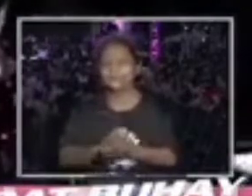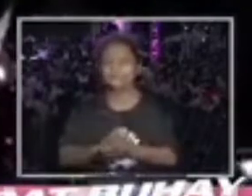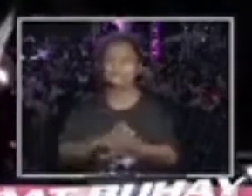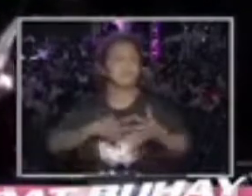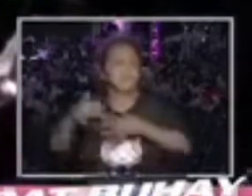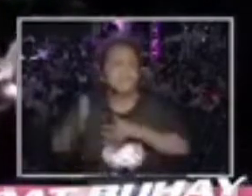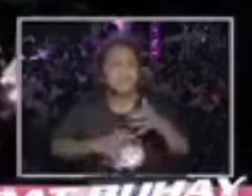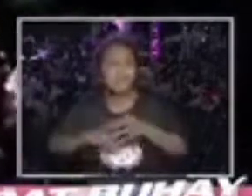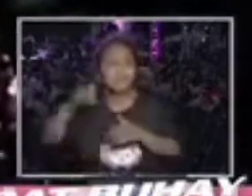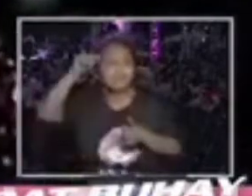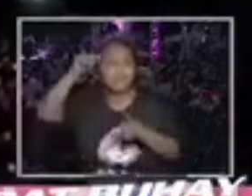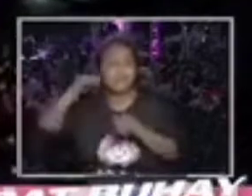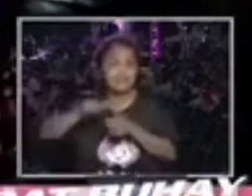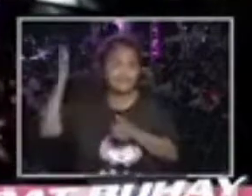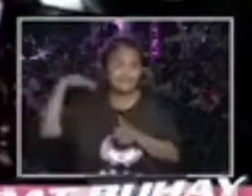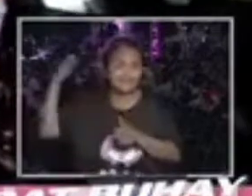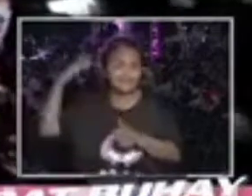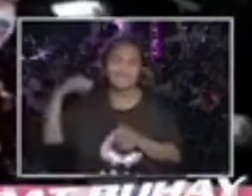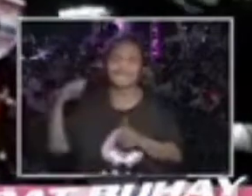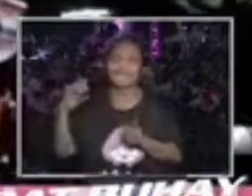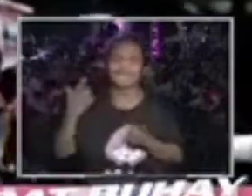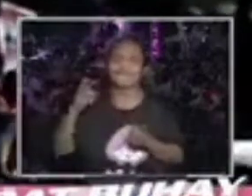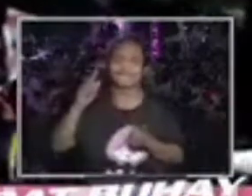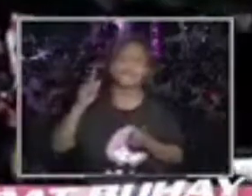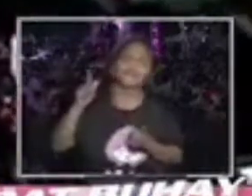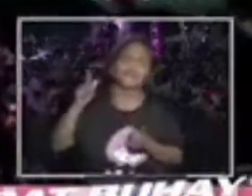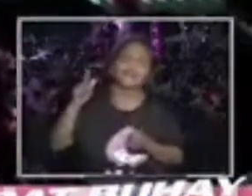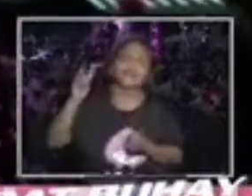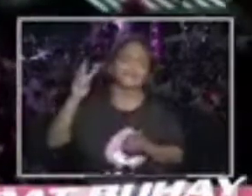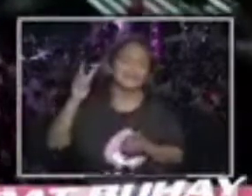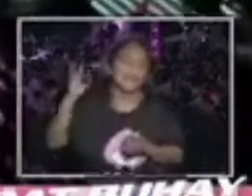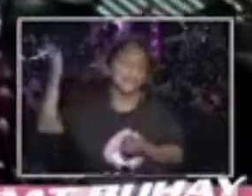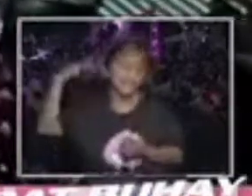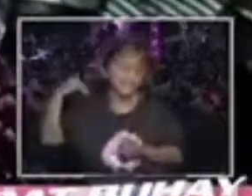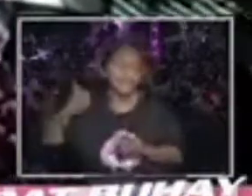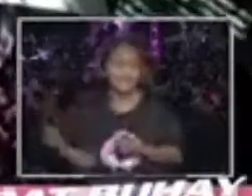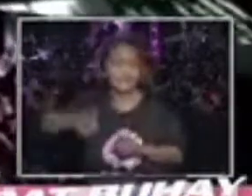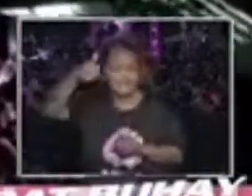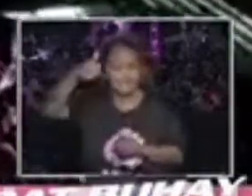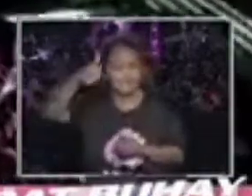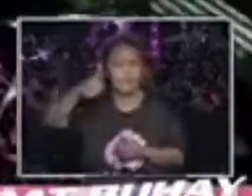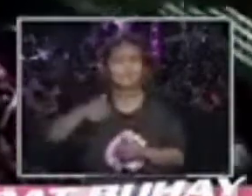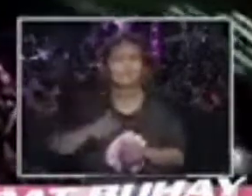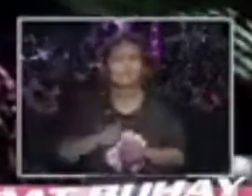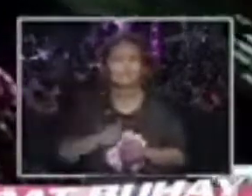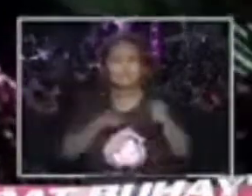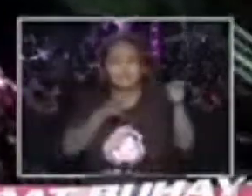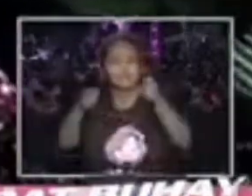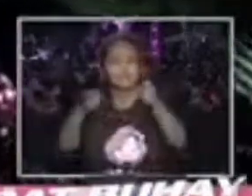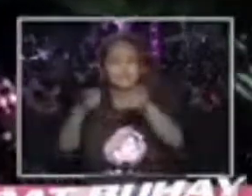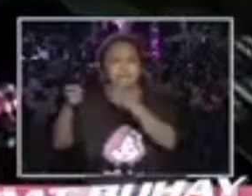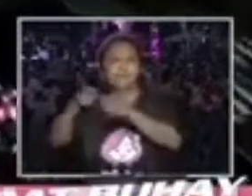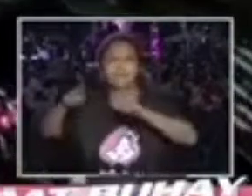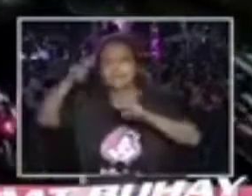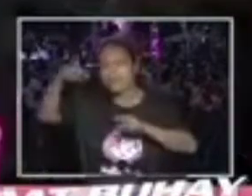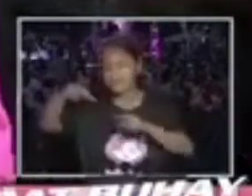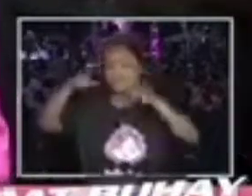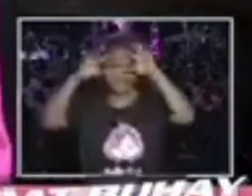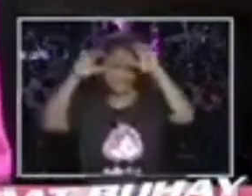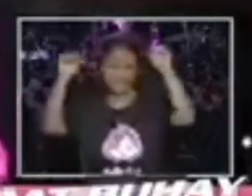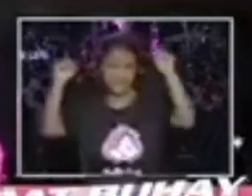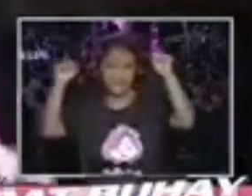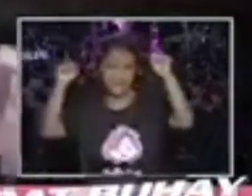Kahit po noong tumakbo ako, nanalo at nanungkulan bilang pangalawang